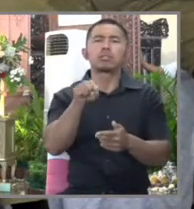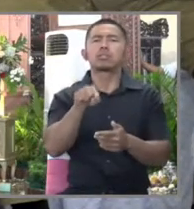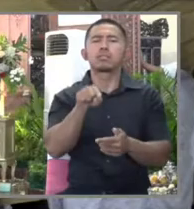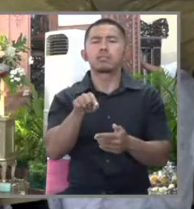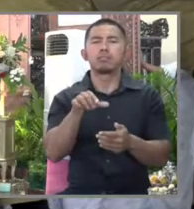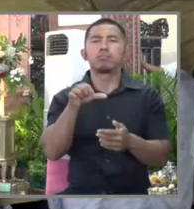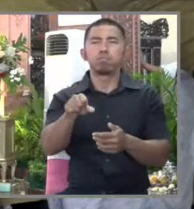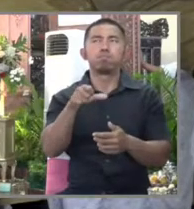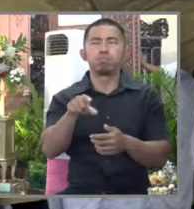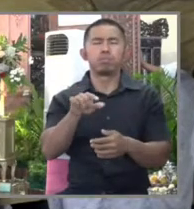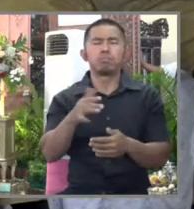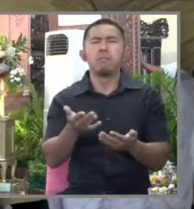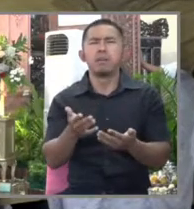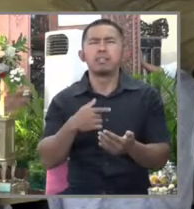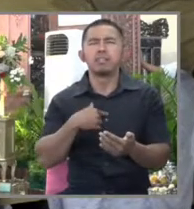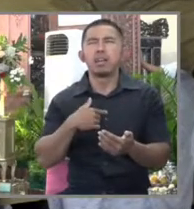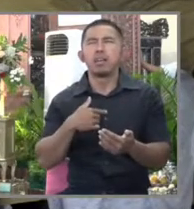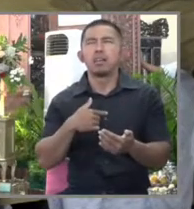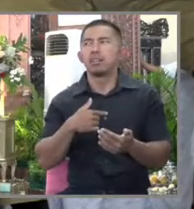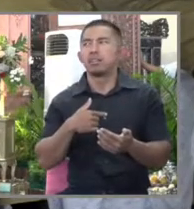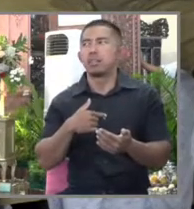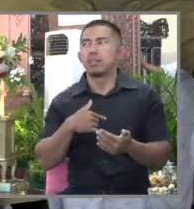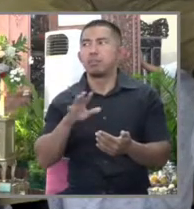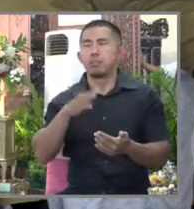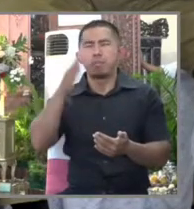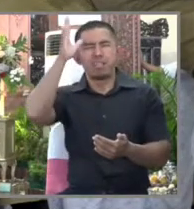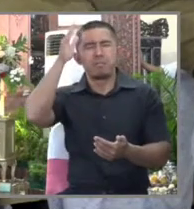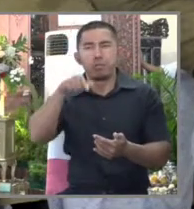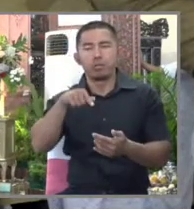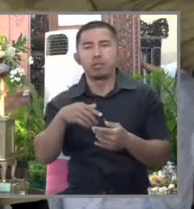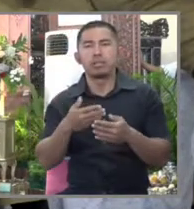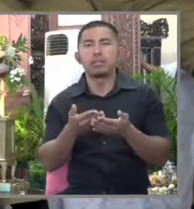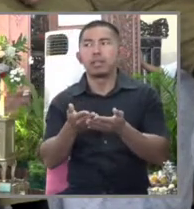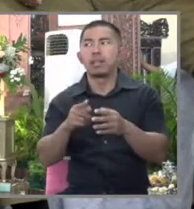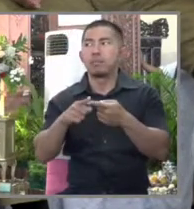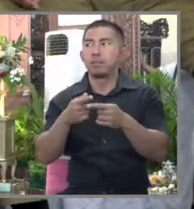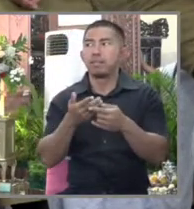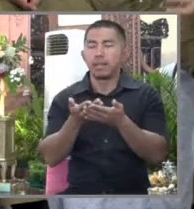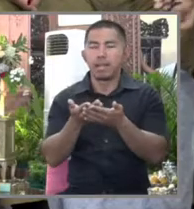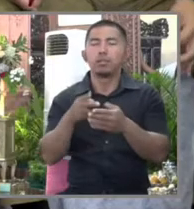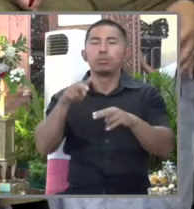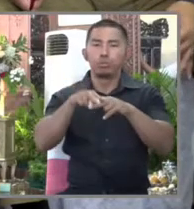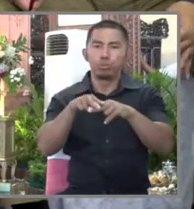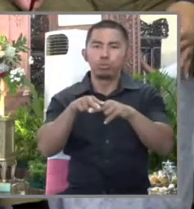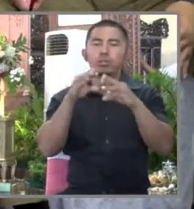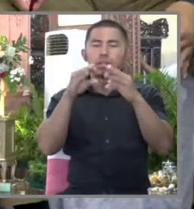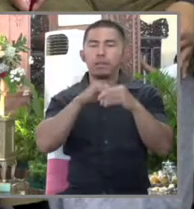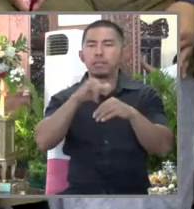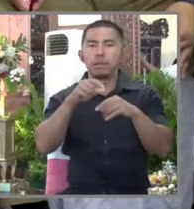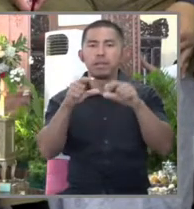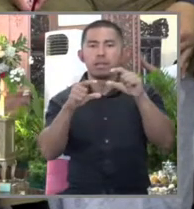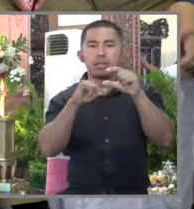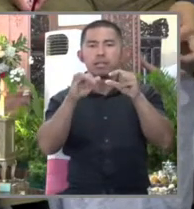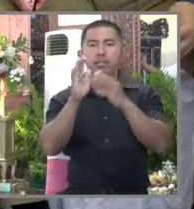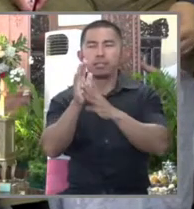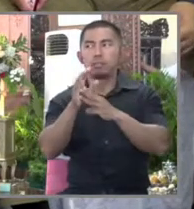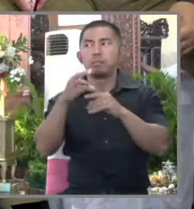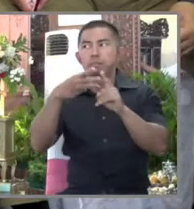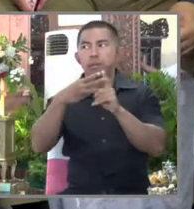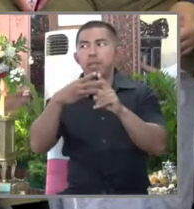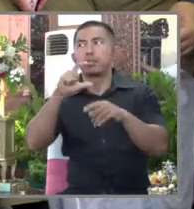Betul. Kita, saya sendiri terus terang gak punya ilmu itu, maka teman-teman nanti kita bicara bareng ya. Iya. Soal SIM D ini